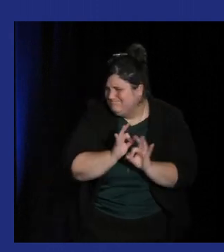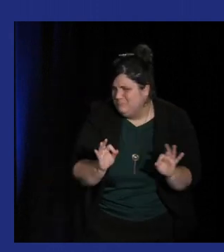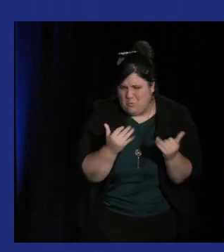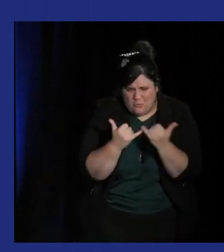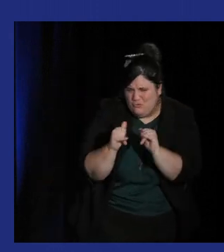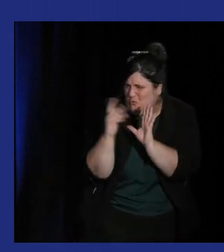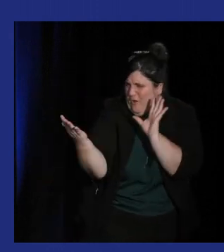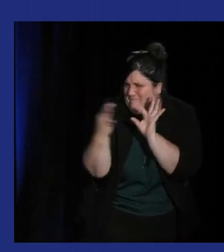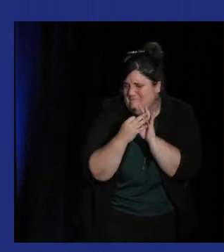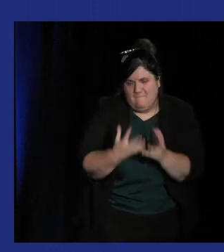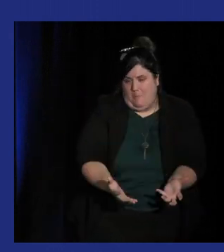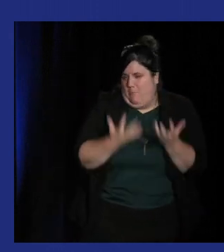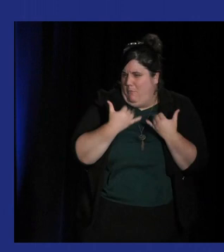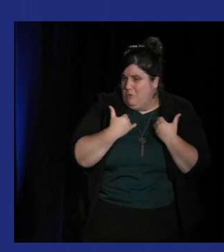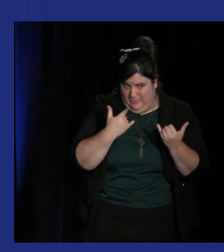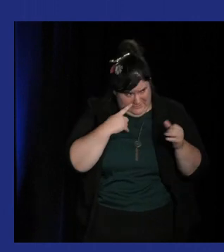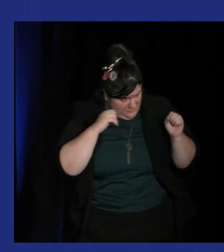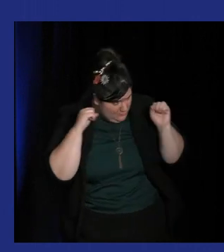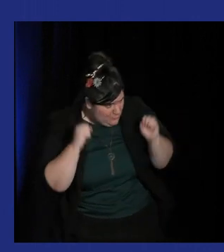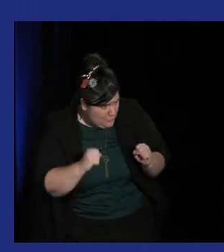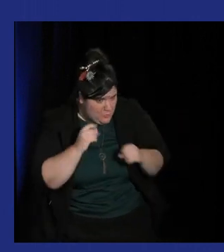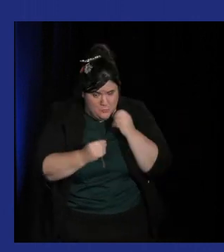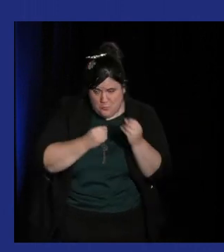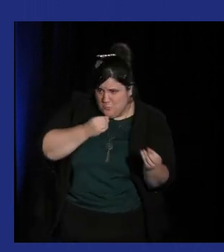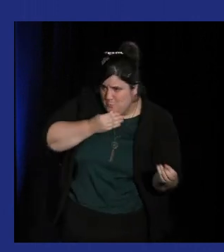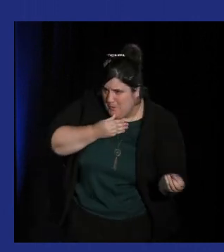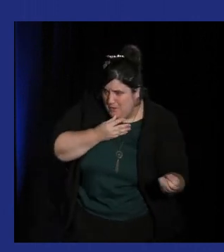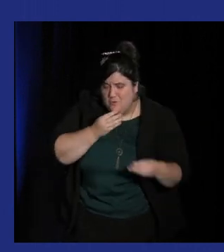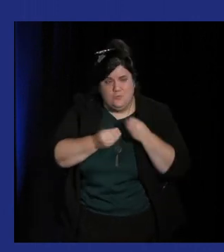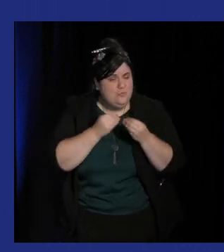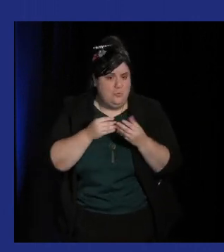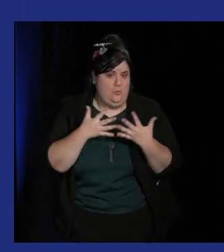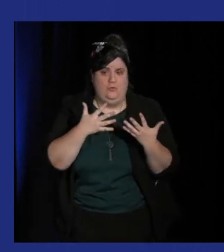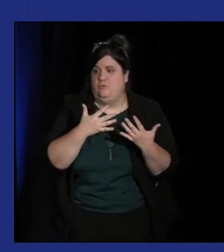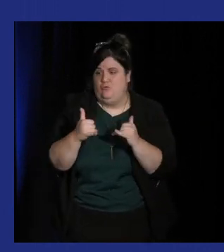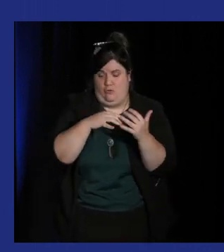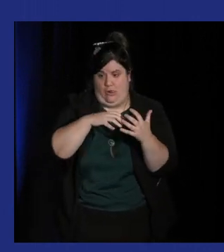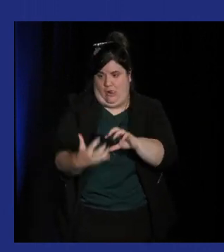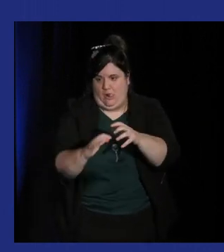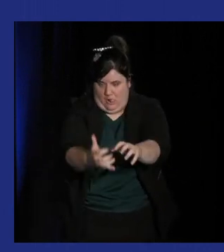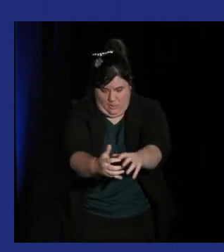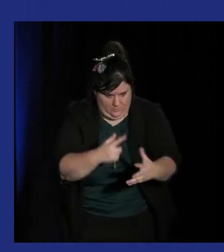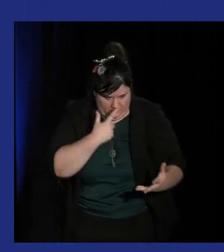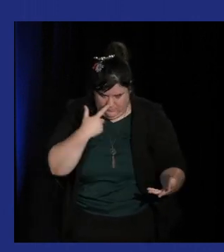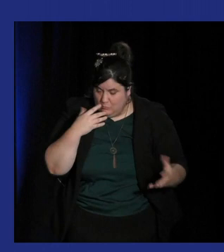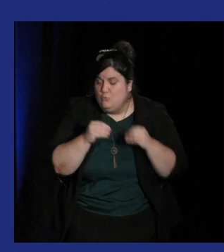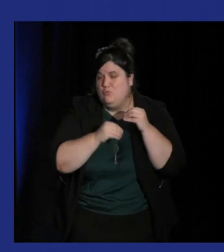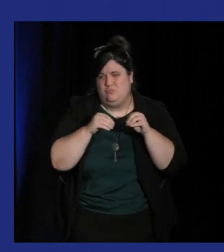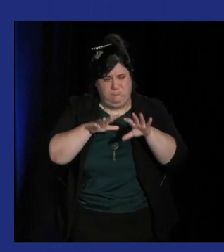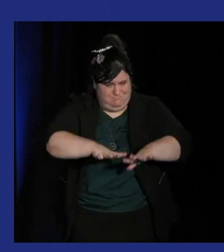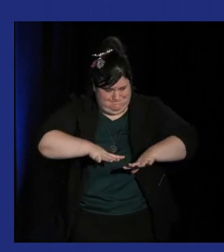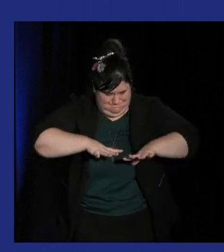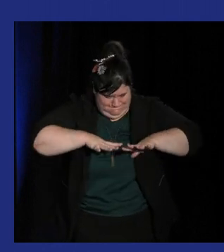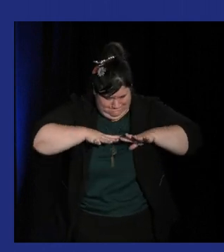mais est-ce que c'est possible de la faire est-ce que ça a pas juste faire cracher le jeu chaque fois ou ralentir notre jeu